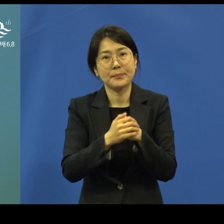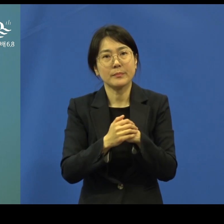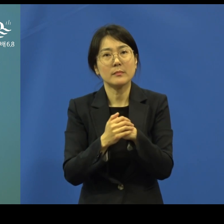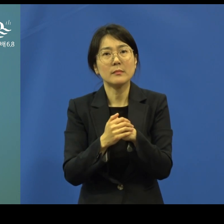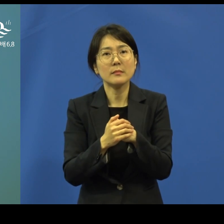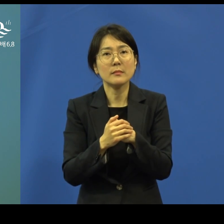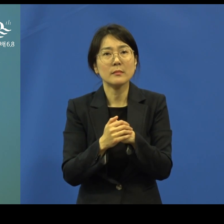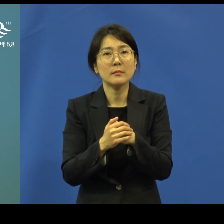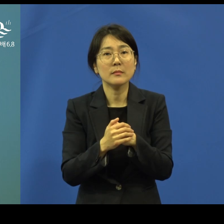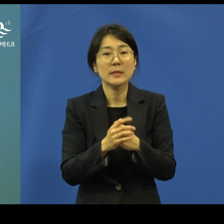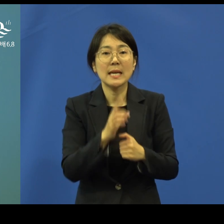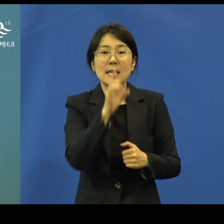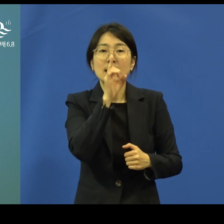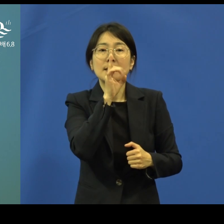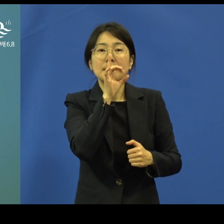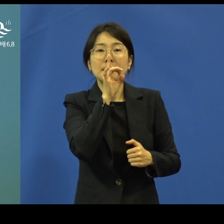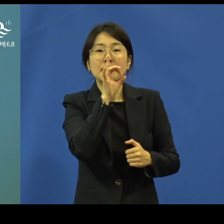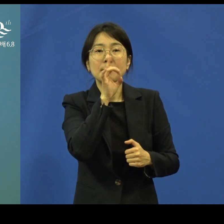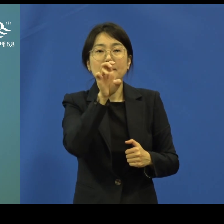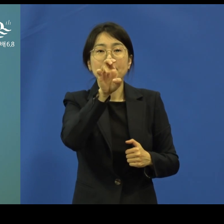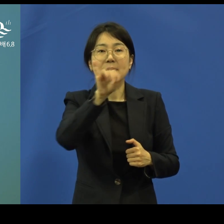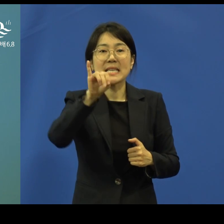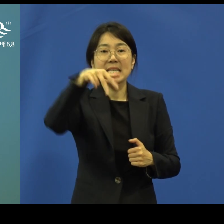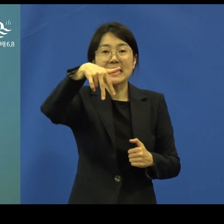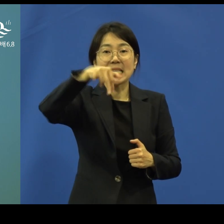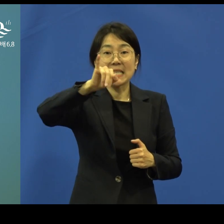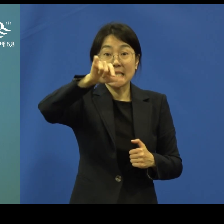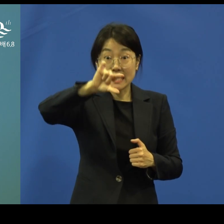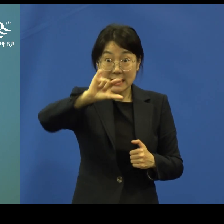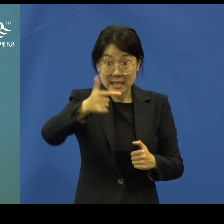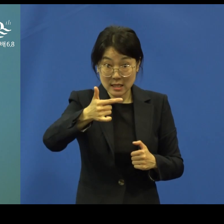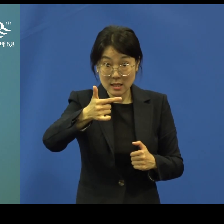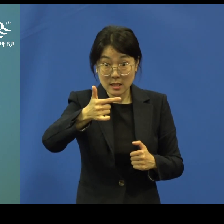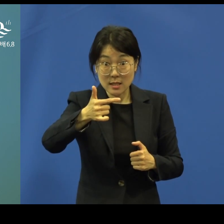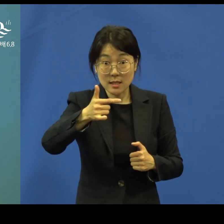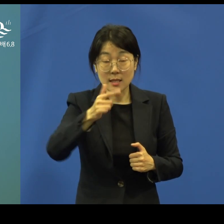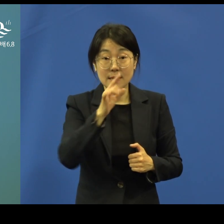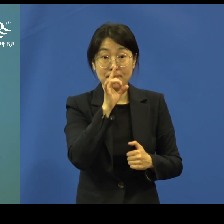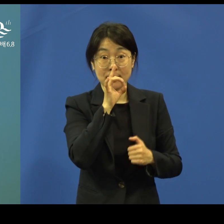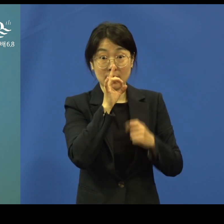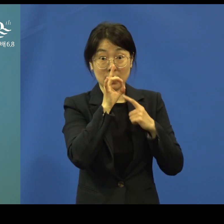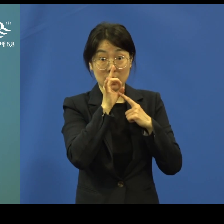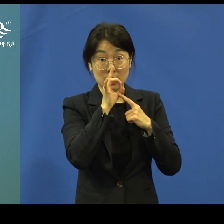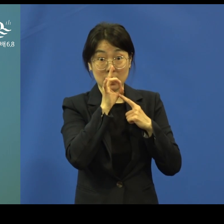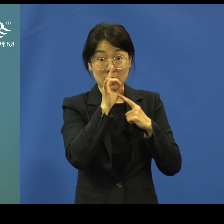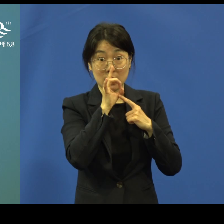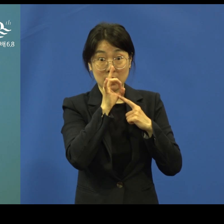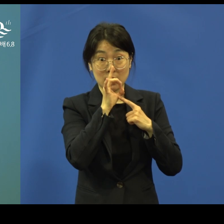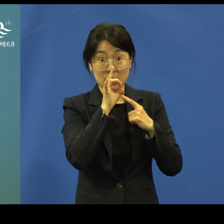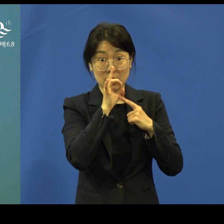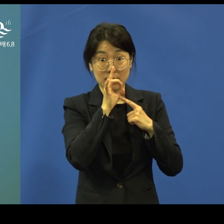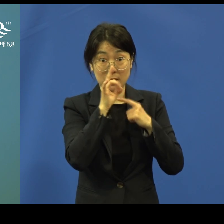자, 이 미지근함을 불러온 핵심 요인이 뭐냐? 너희들의 눈이 먼 것이다.